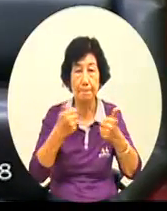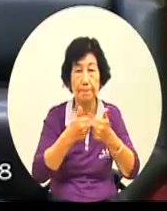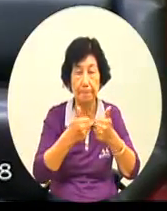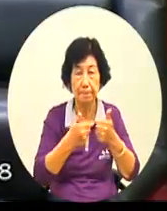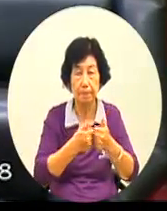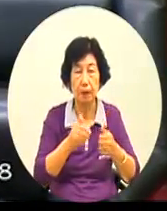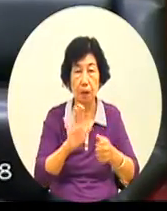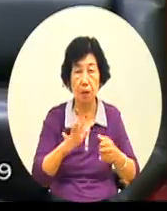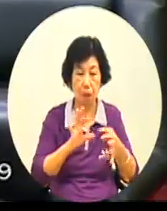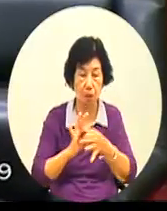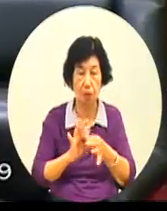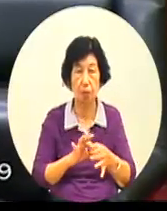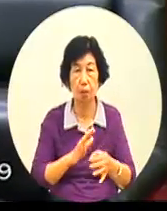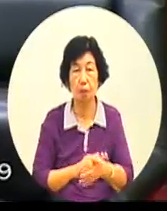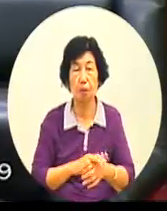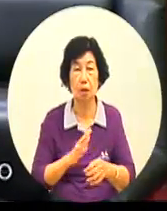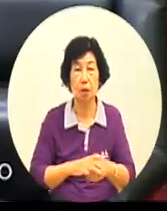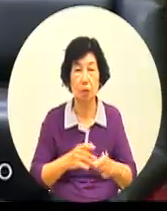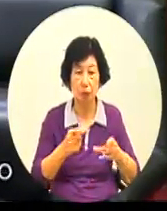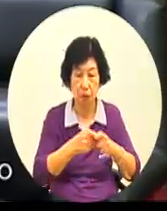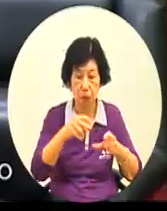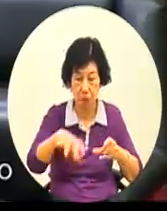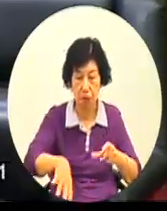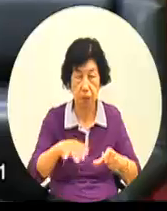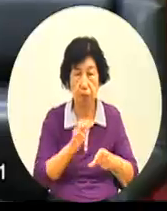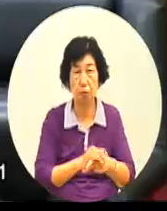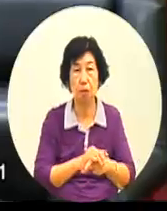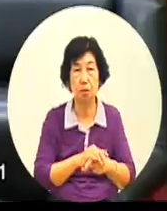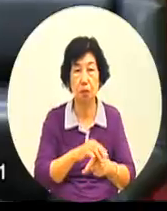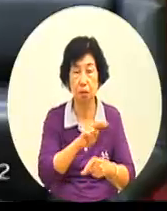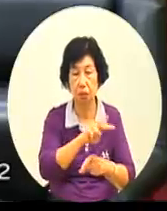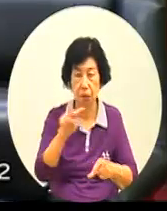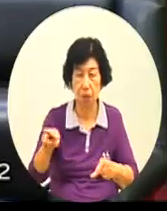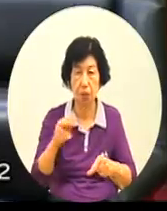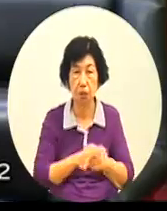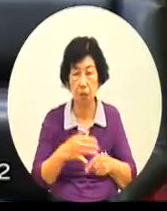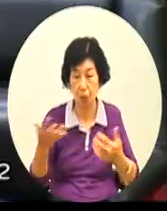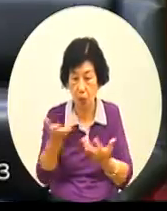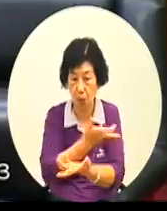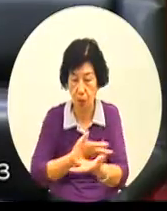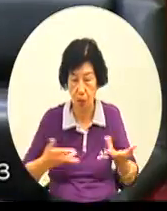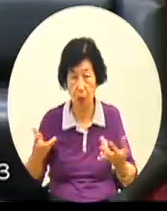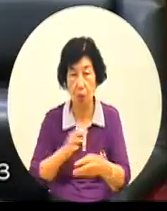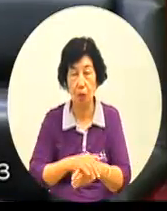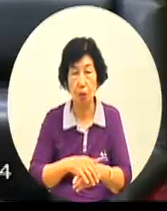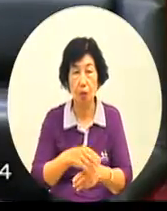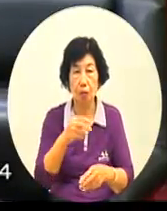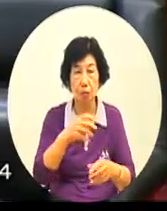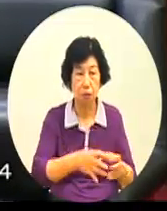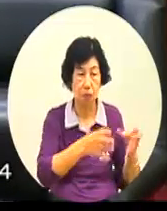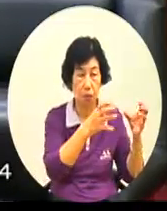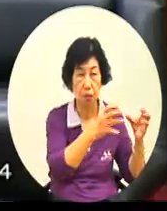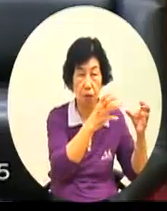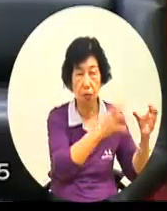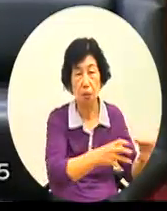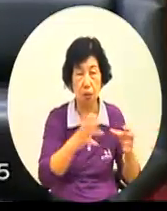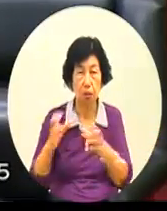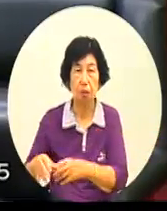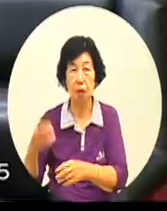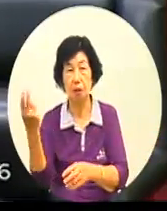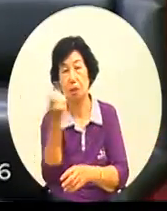后赶快跟那个我们公所做横向的沟通，让这座桥呢马上也可以明年可以有这样的一